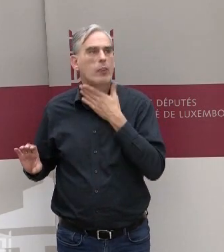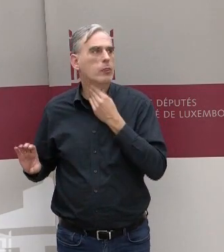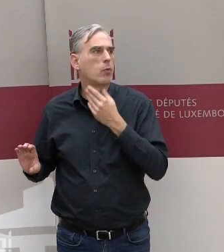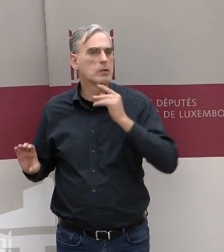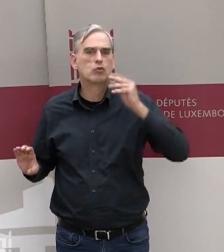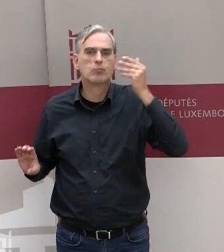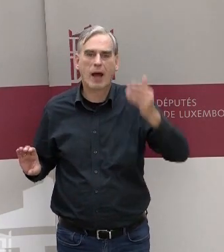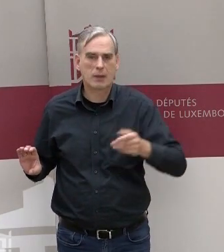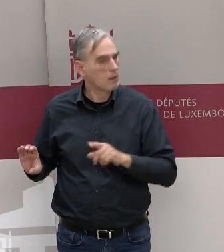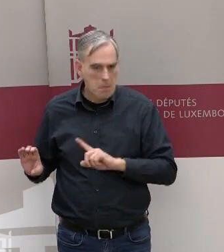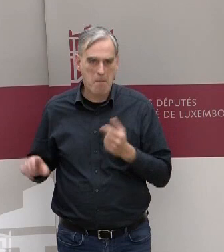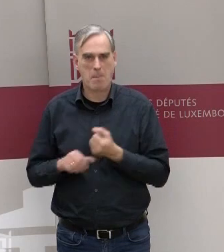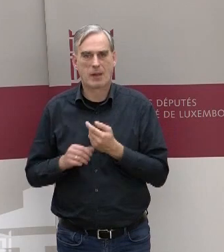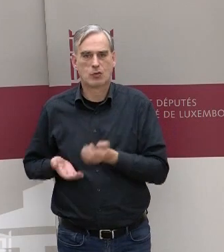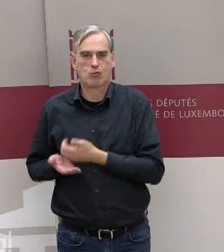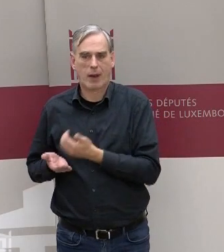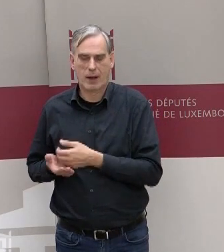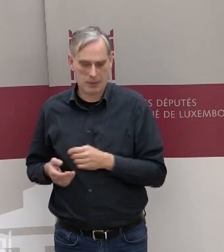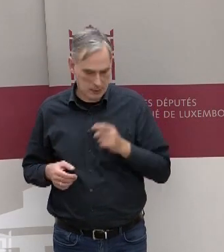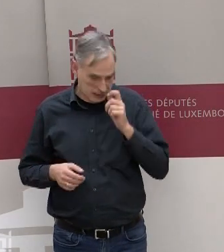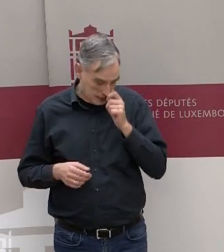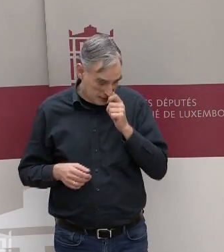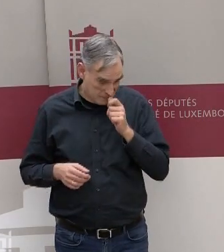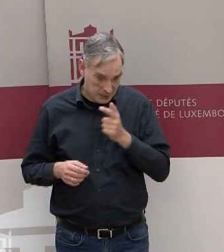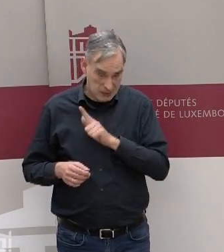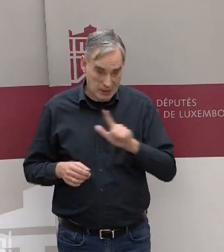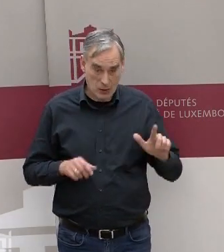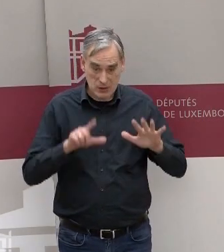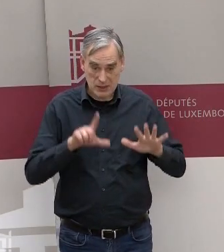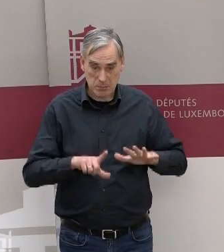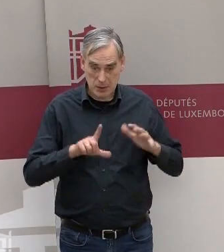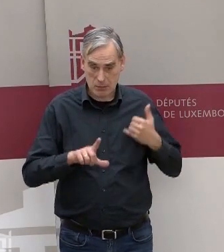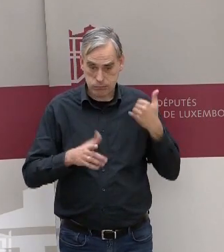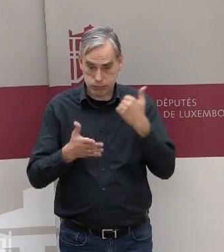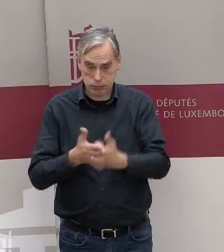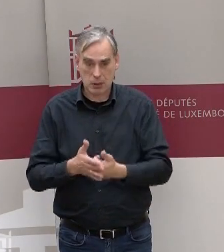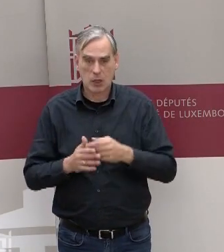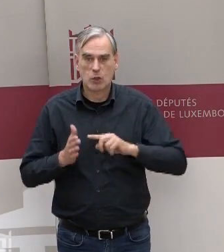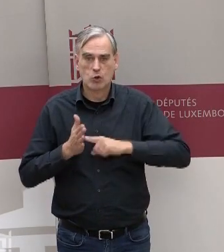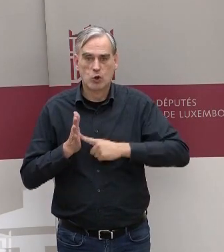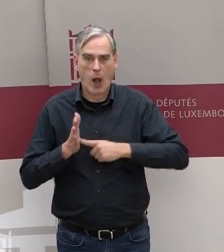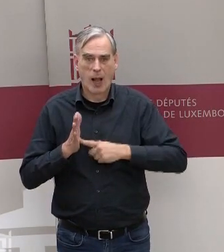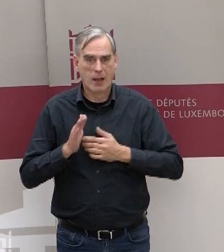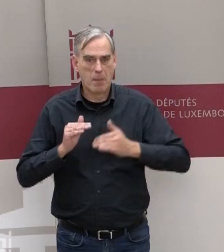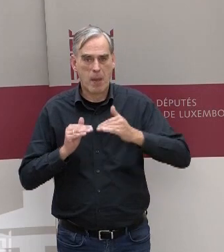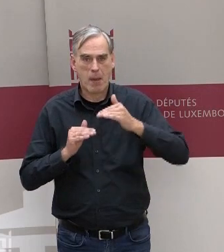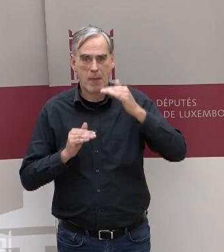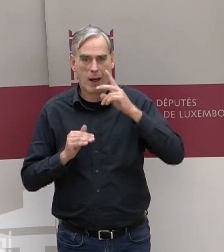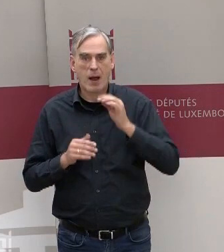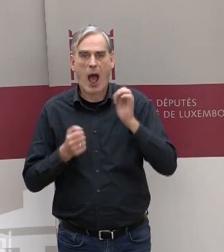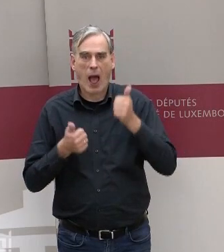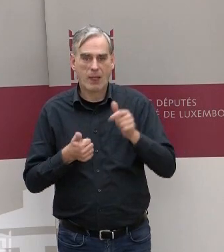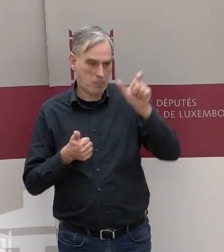verdoppelt. Ich erinnere an das Staatsbudget, hat sich schon 50% erhöht, das hat sich nominal verdoppelt. Pro Kopf Verschuldung, als wenn man